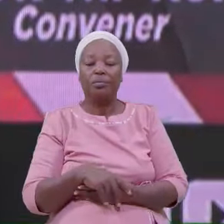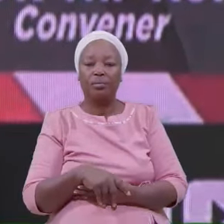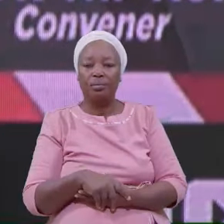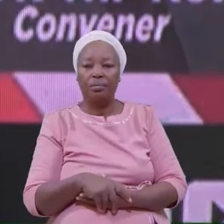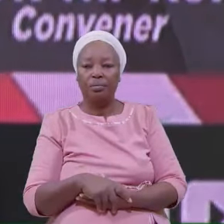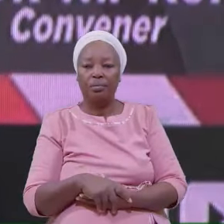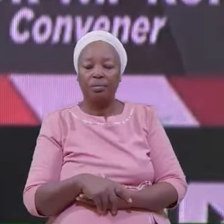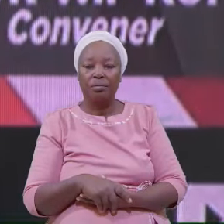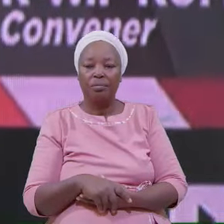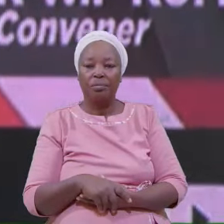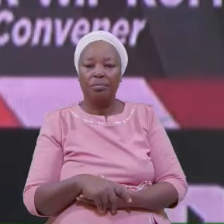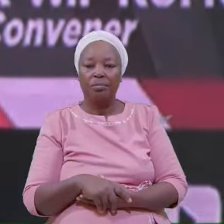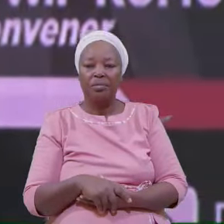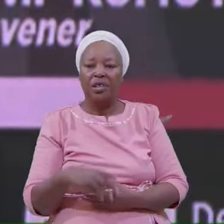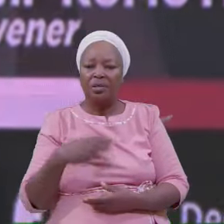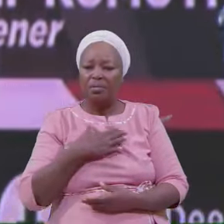May lugar pa para sa isa.